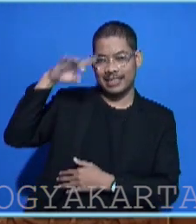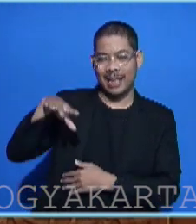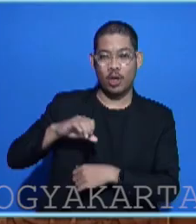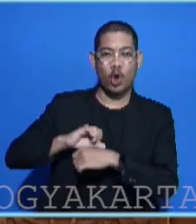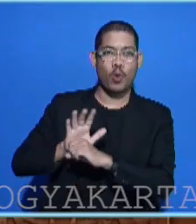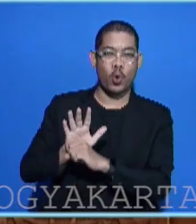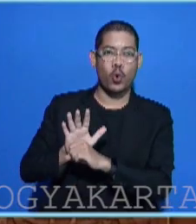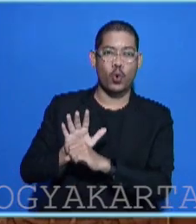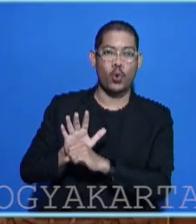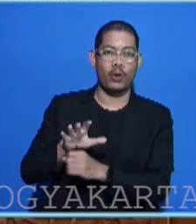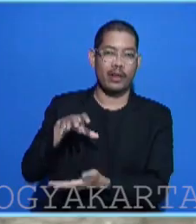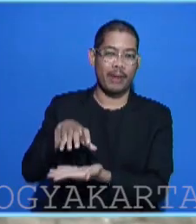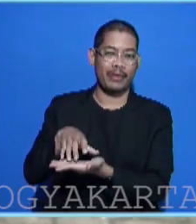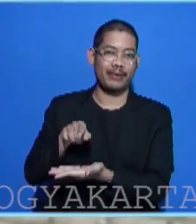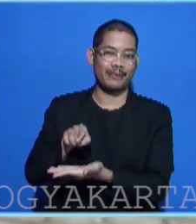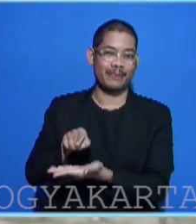Kulon Progo